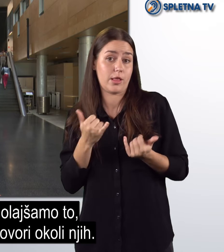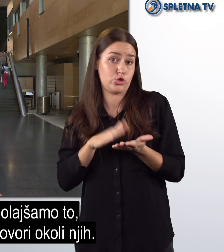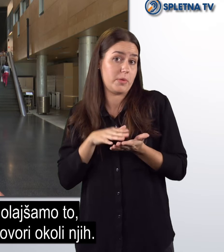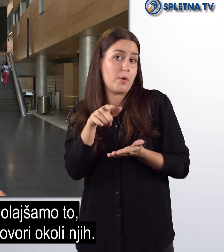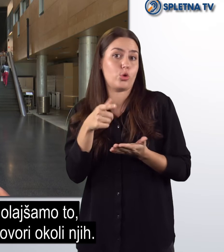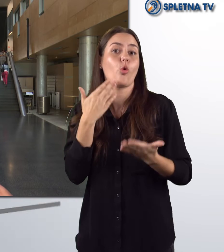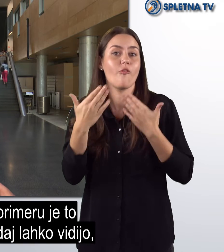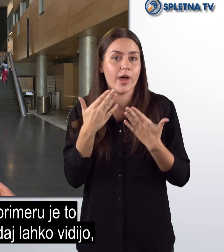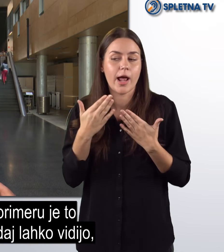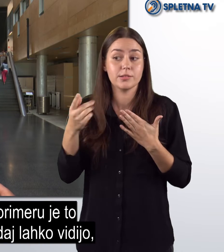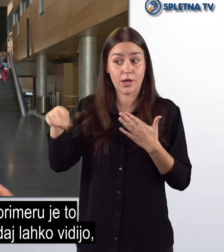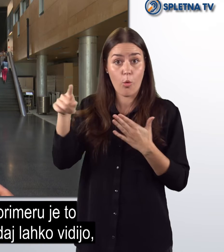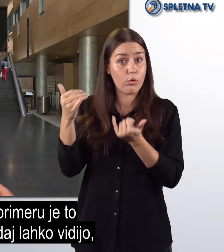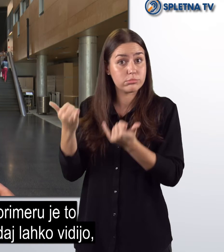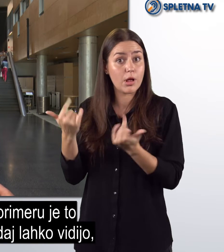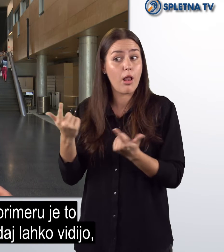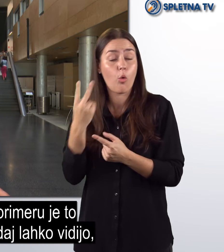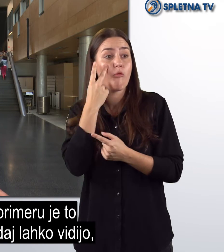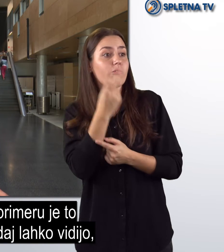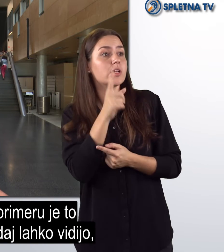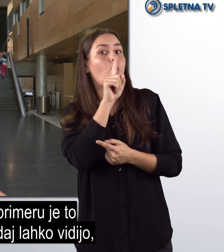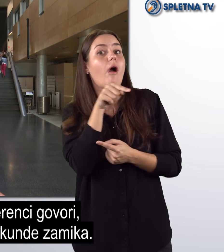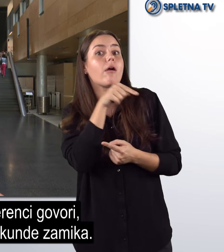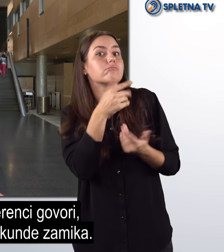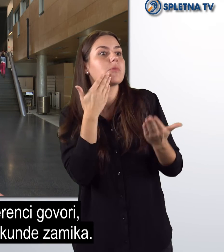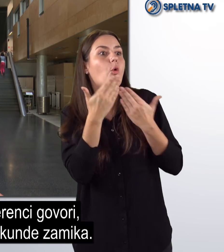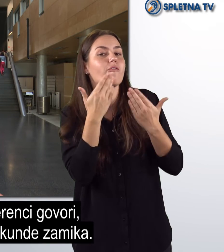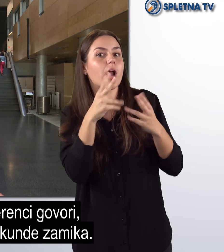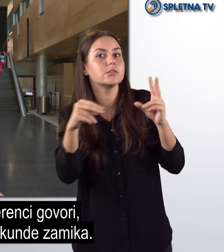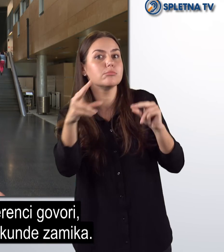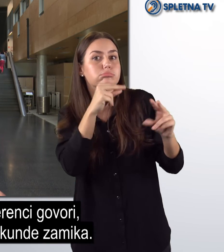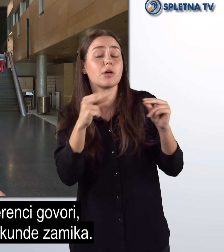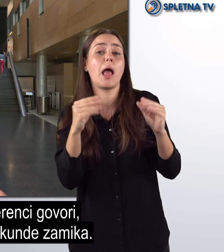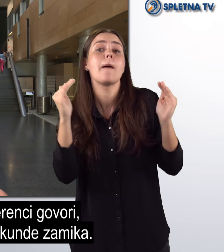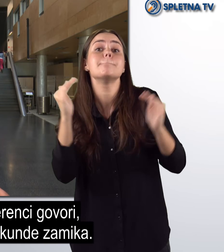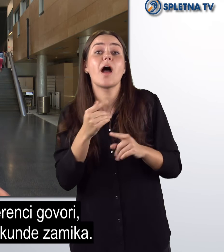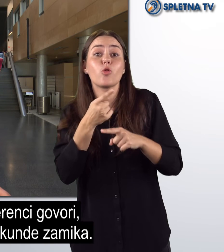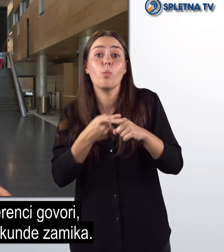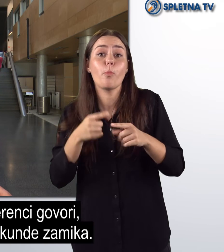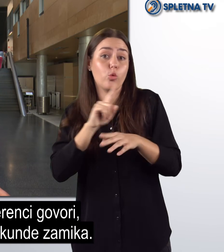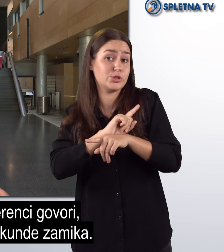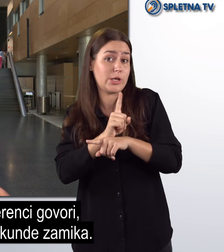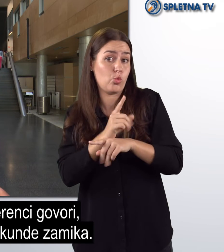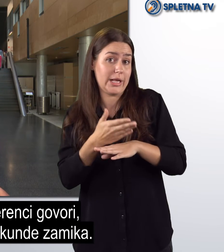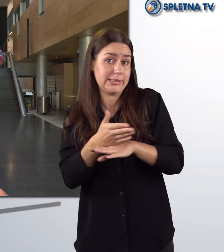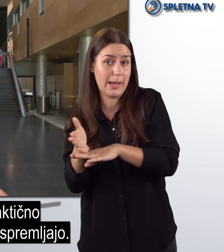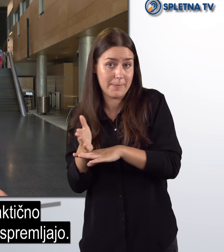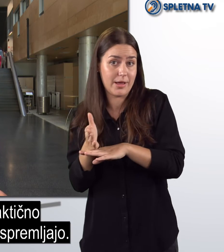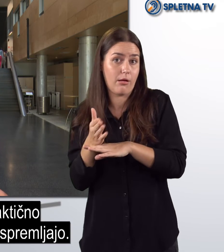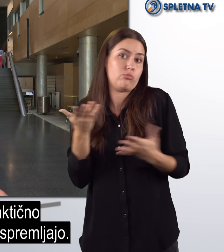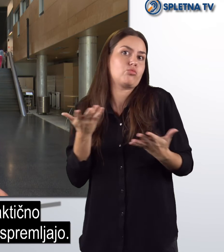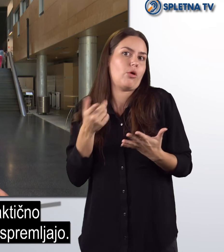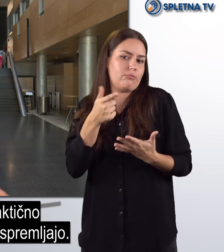je to konferenca in oni sedaj lahko vidijo, kaj se na konferenci govori z manj kot pol sekunde zamika. Torej